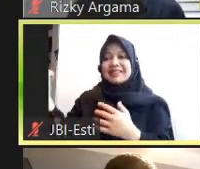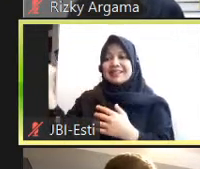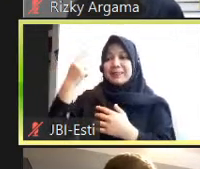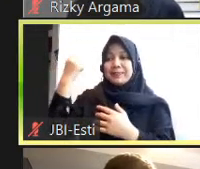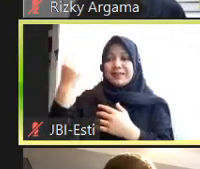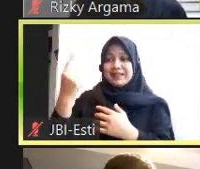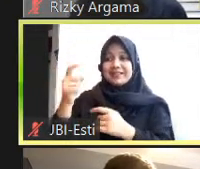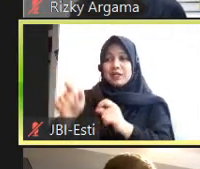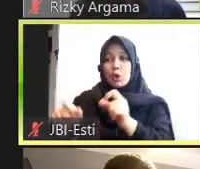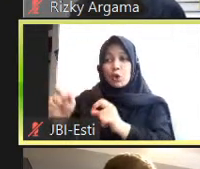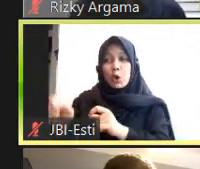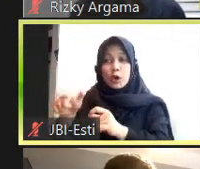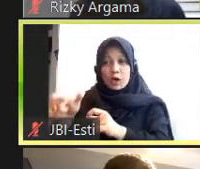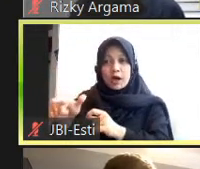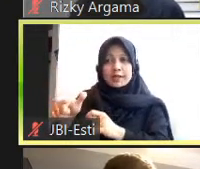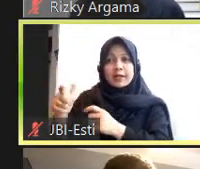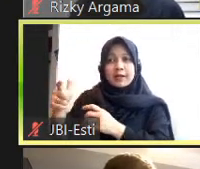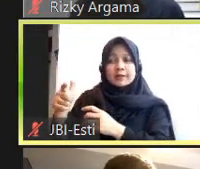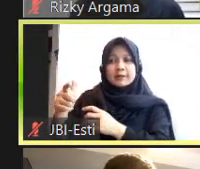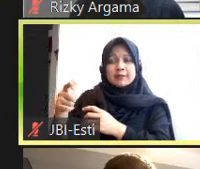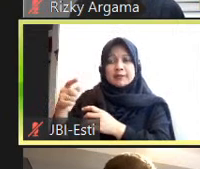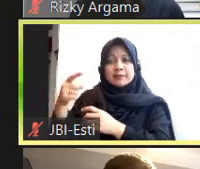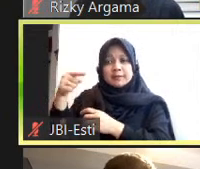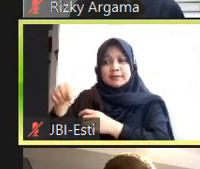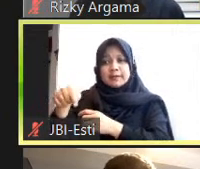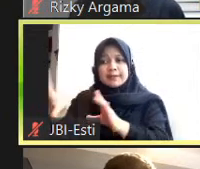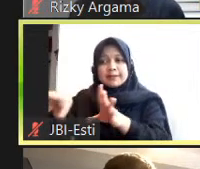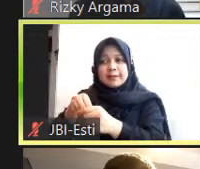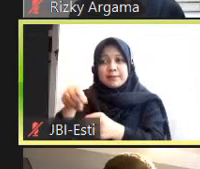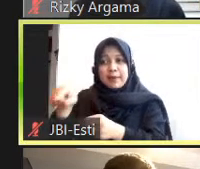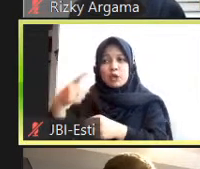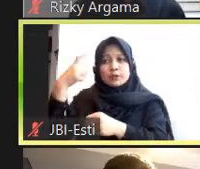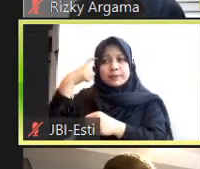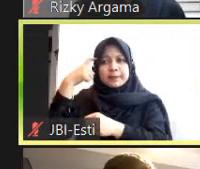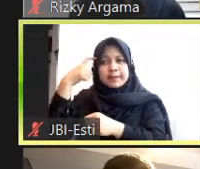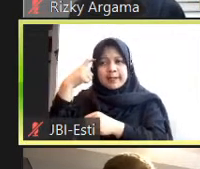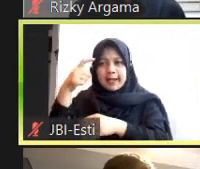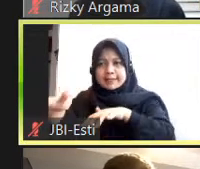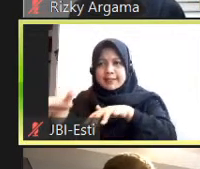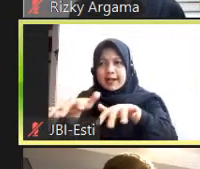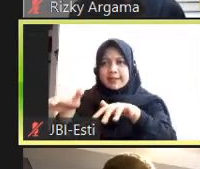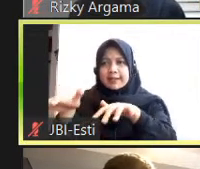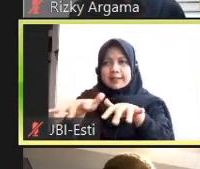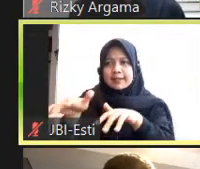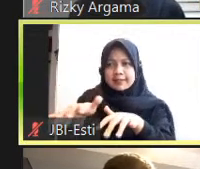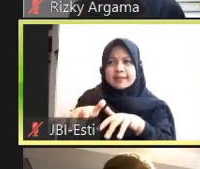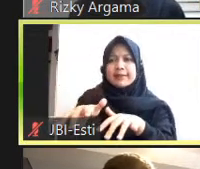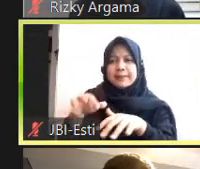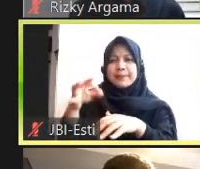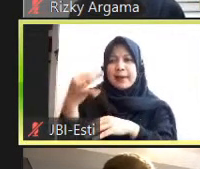merumuskan strategi baru dalam menghadapi potensi menyempitnya ruang partisipasi publik ya tadi.